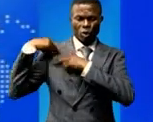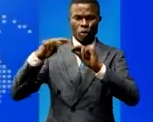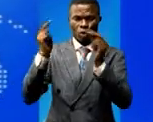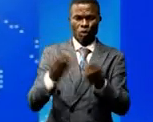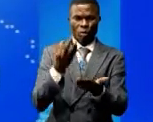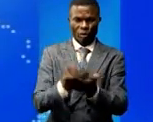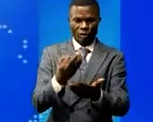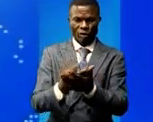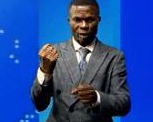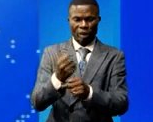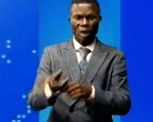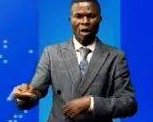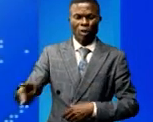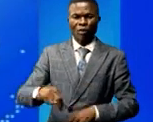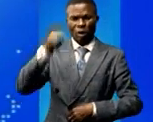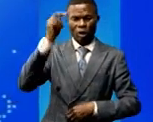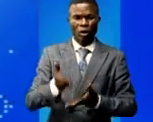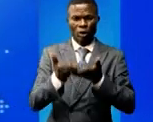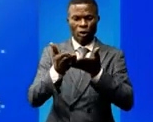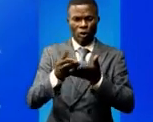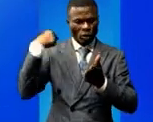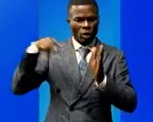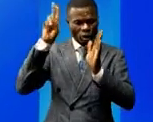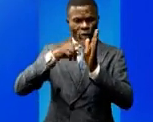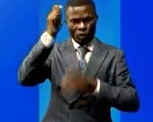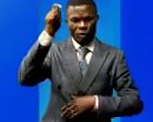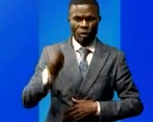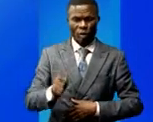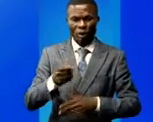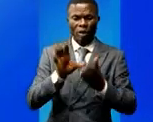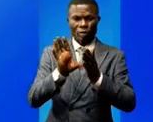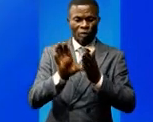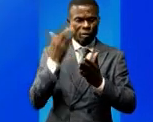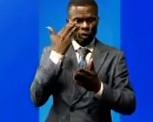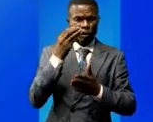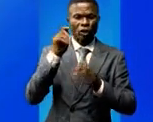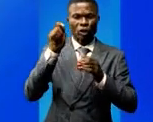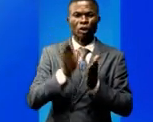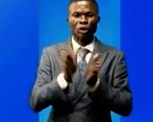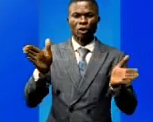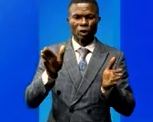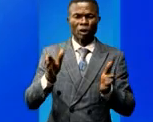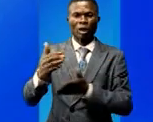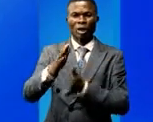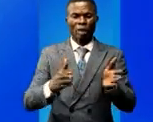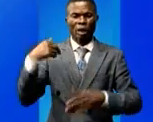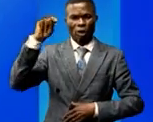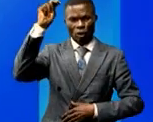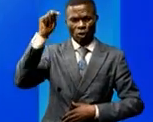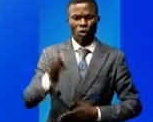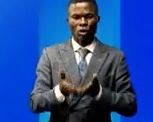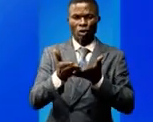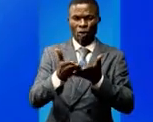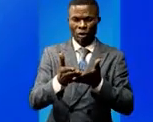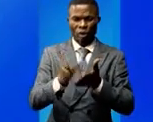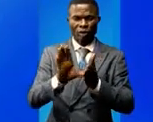dans la province du Nord Kivu par le gouverneur militaire. Le point avec le directeur général des recettes du Nord Kivu. Il est au micro de Blaise